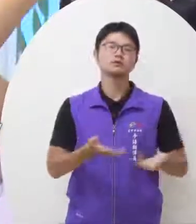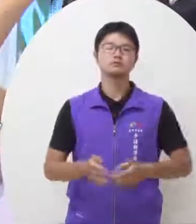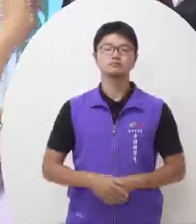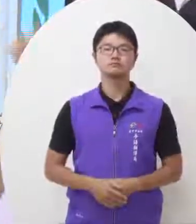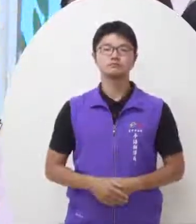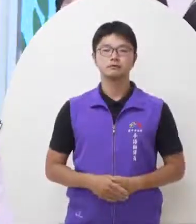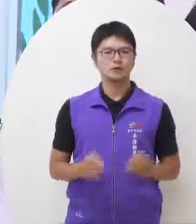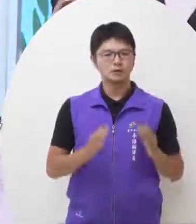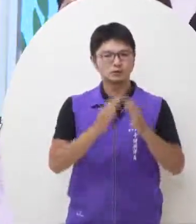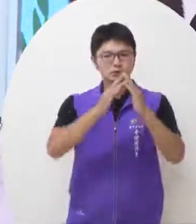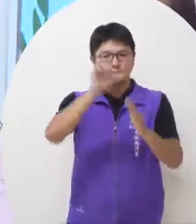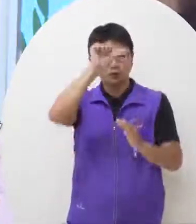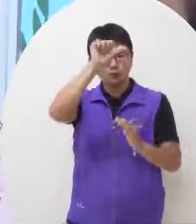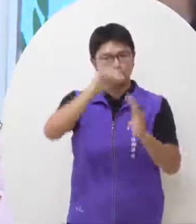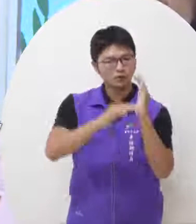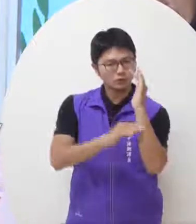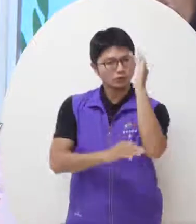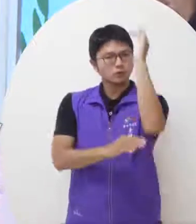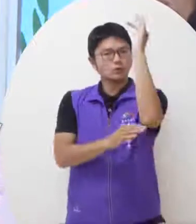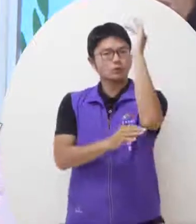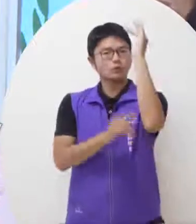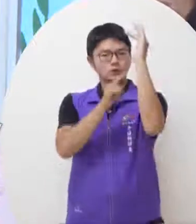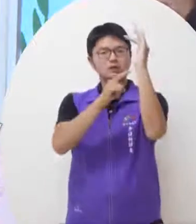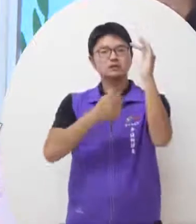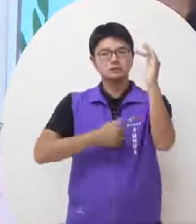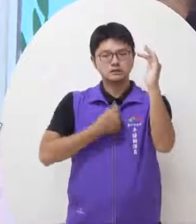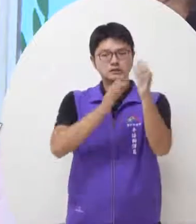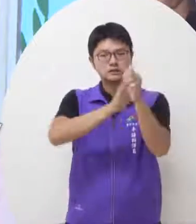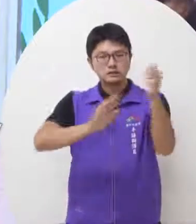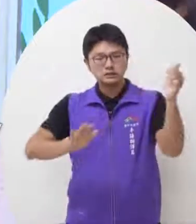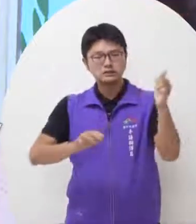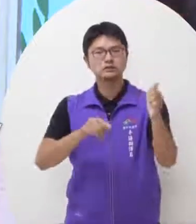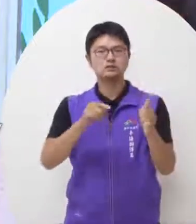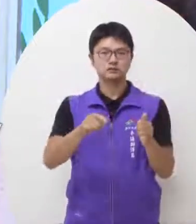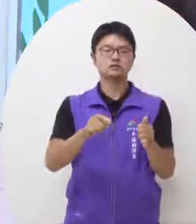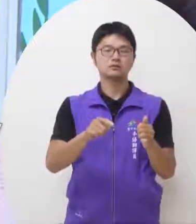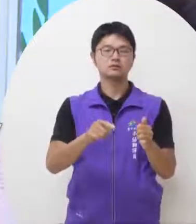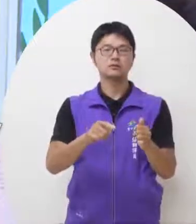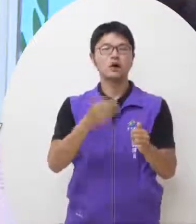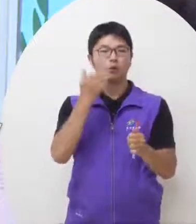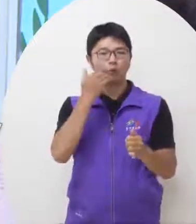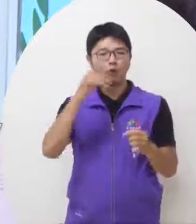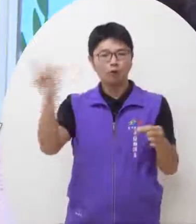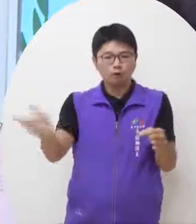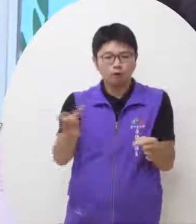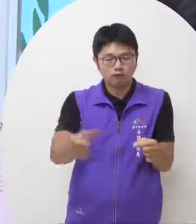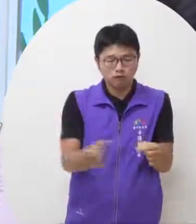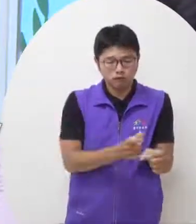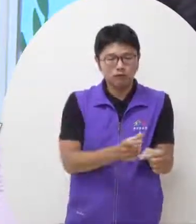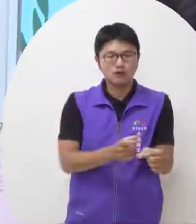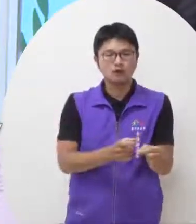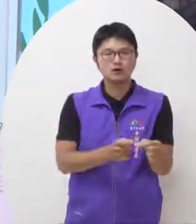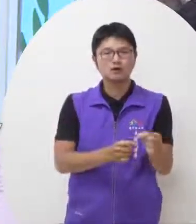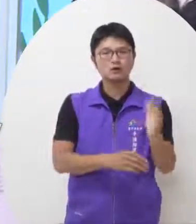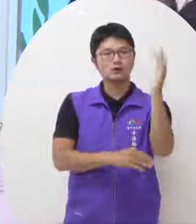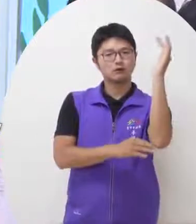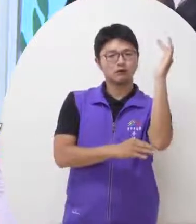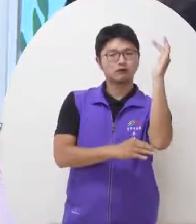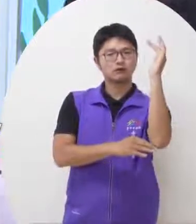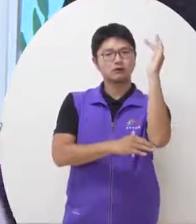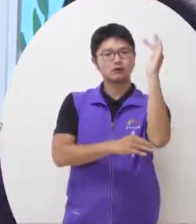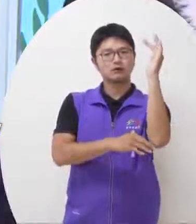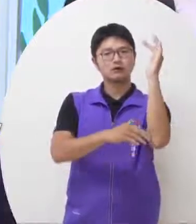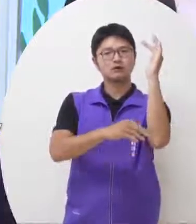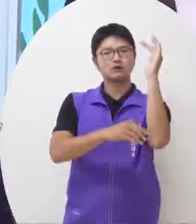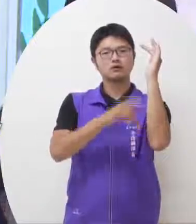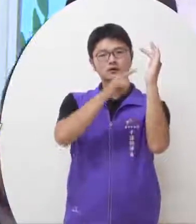层楼高很高，都会影响那个住家，有时候台风的话都会砸断了、啊、那个。采